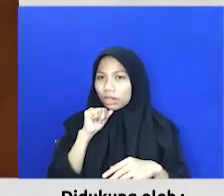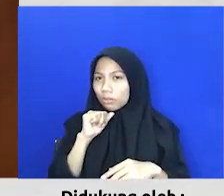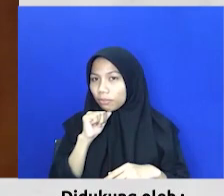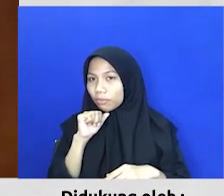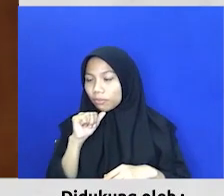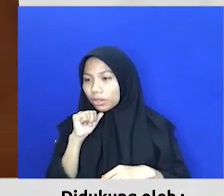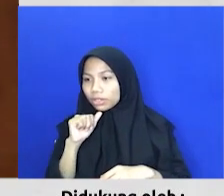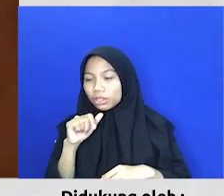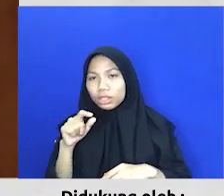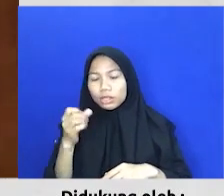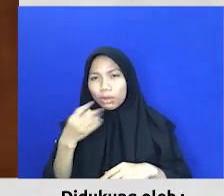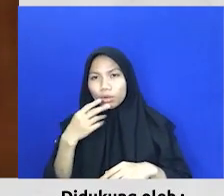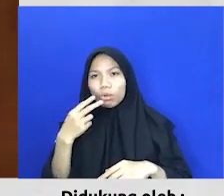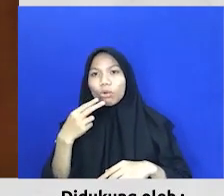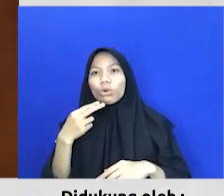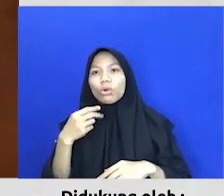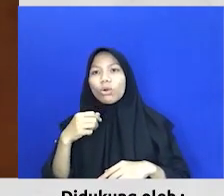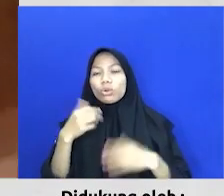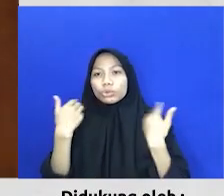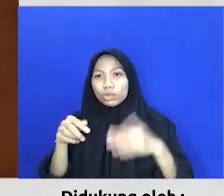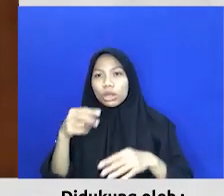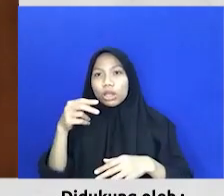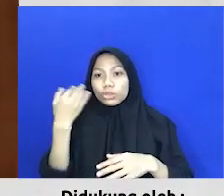apa? Pada waktu belakangan kan